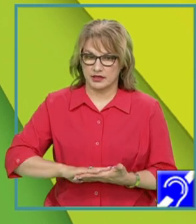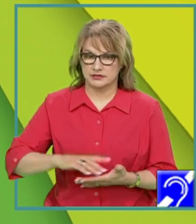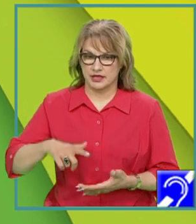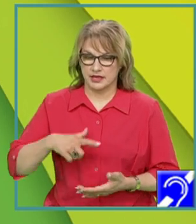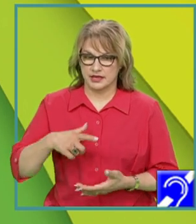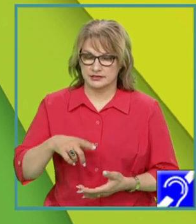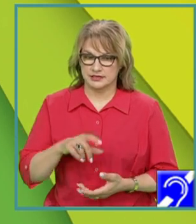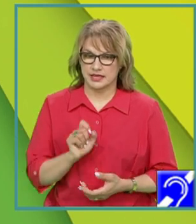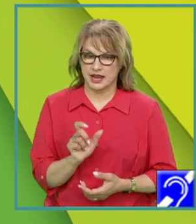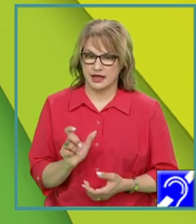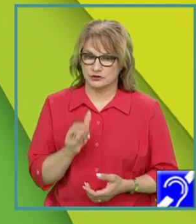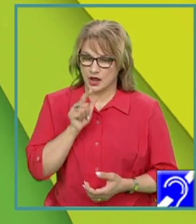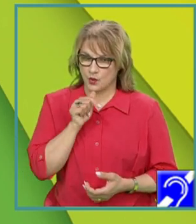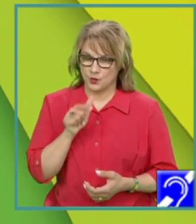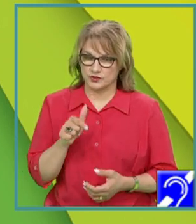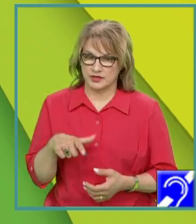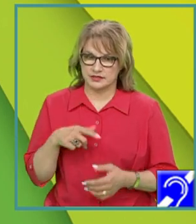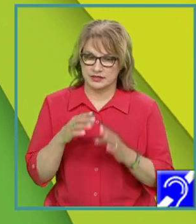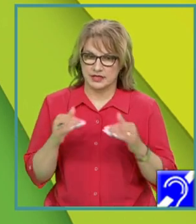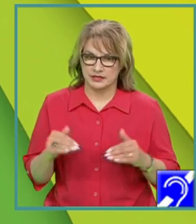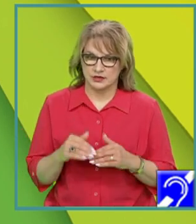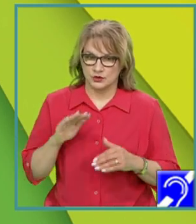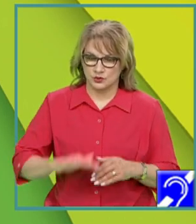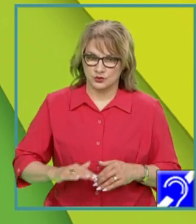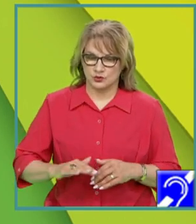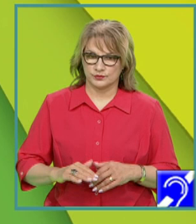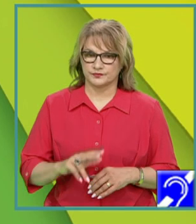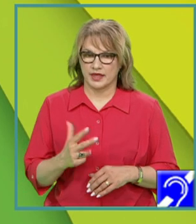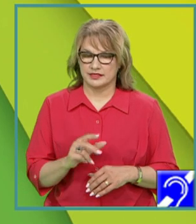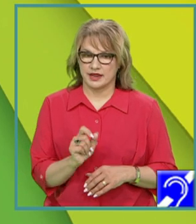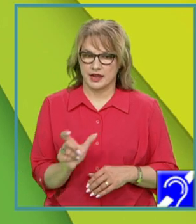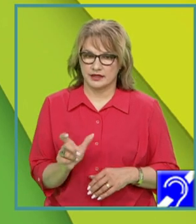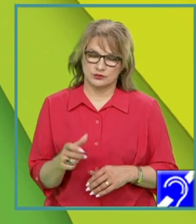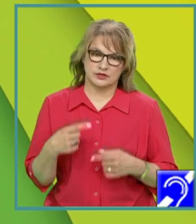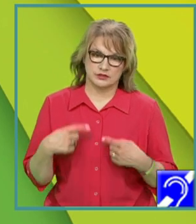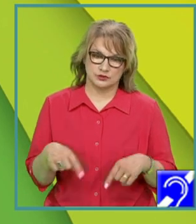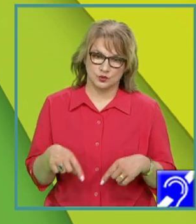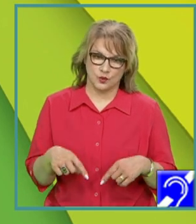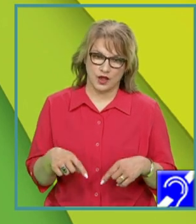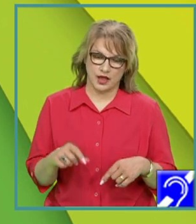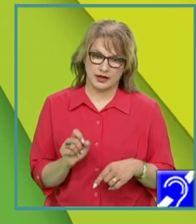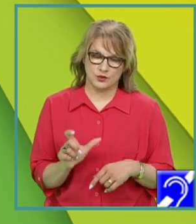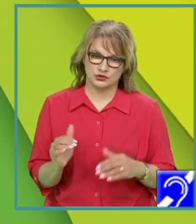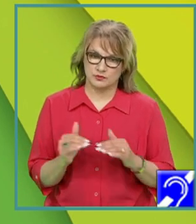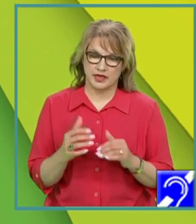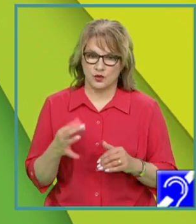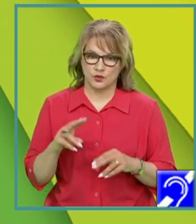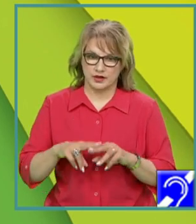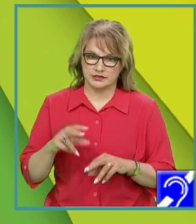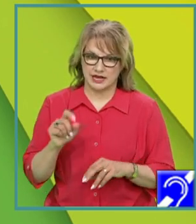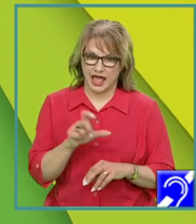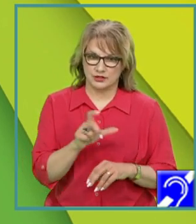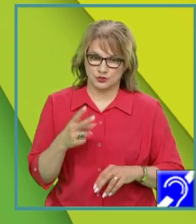care se fixează triunghiul adică cea de a treia natură care nu are lungimea egală cu